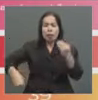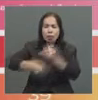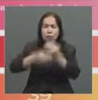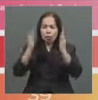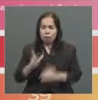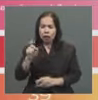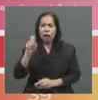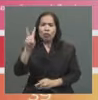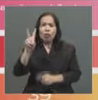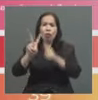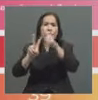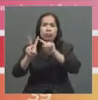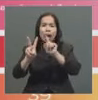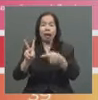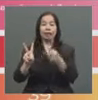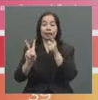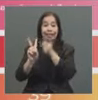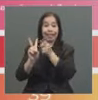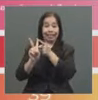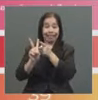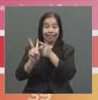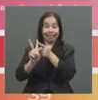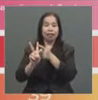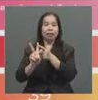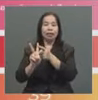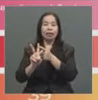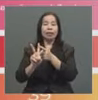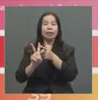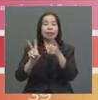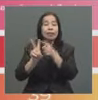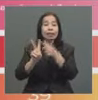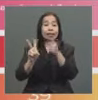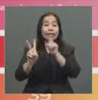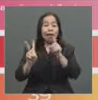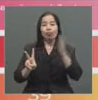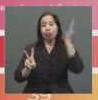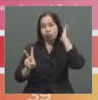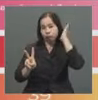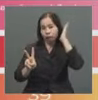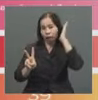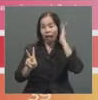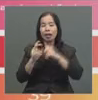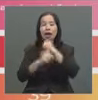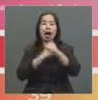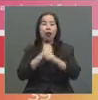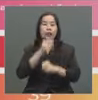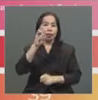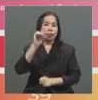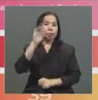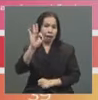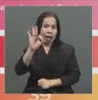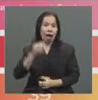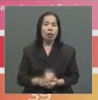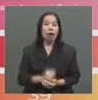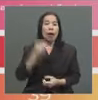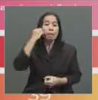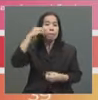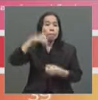ละเอียดคือรายที่1นะครับเป็นรายที่11เป็นเพศชายอายุ79ปีอาศัยอยู่